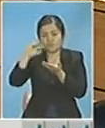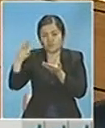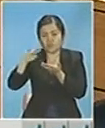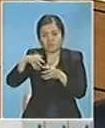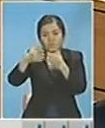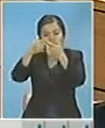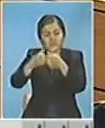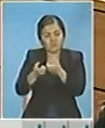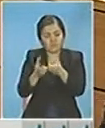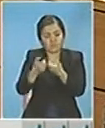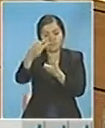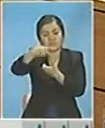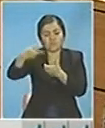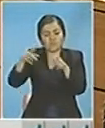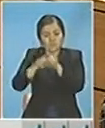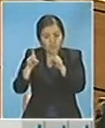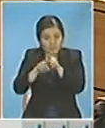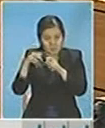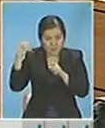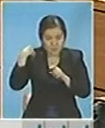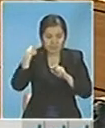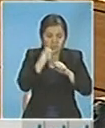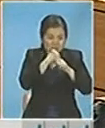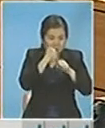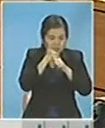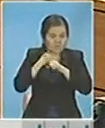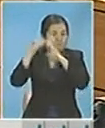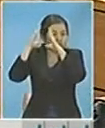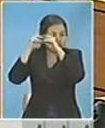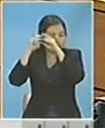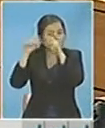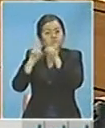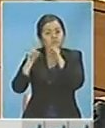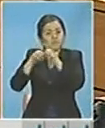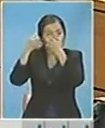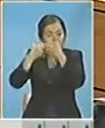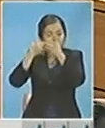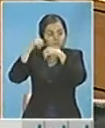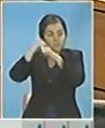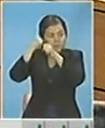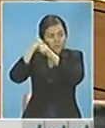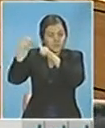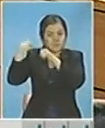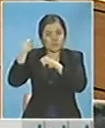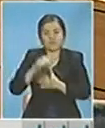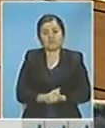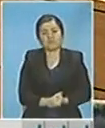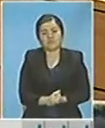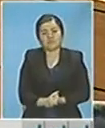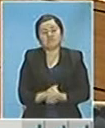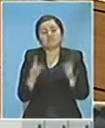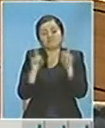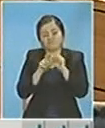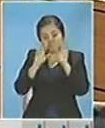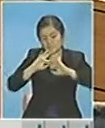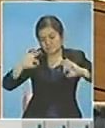ยประดุจหนึ่งส่วนสร้างสรรค์ของสมองครับท่านท่านครับคือสมองมันมีหลายส่วนนะฮะราชบัณฑิตนี่เป็น